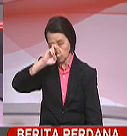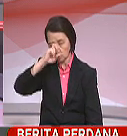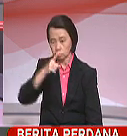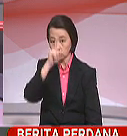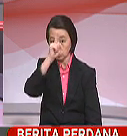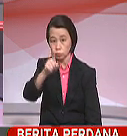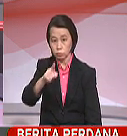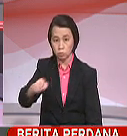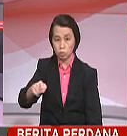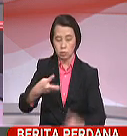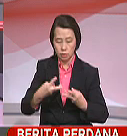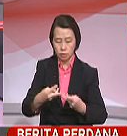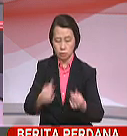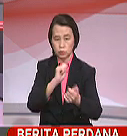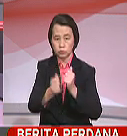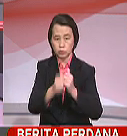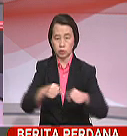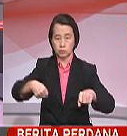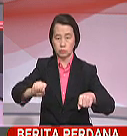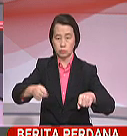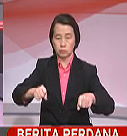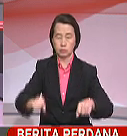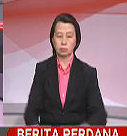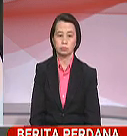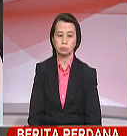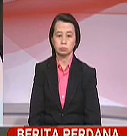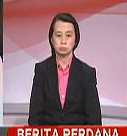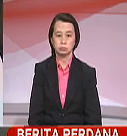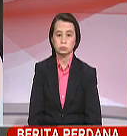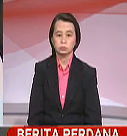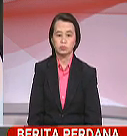dalam memastikan kelangsungan sukan pemotoran.